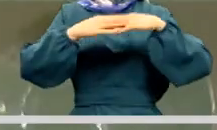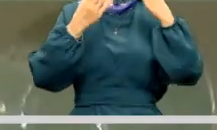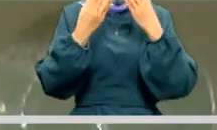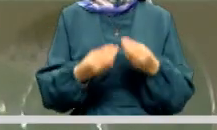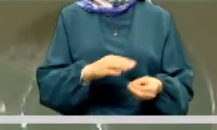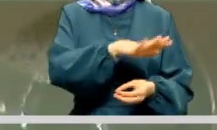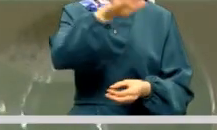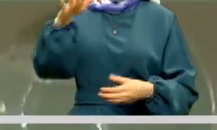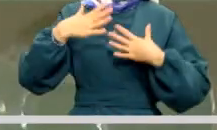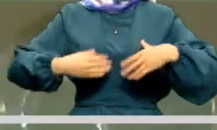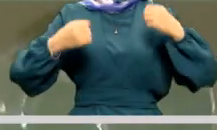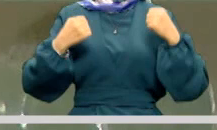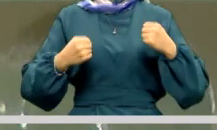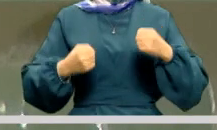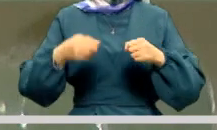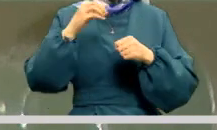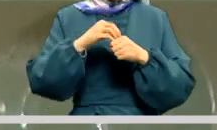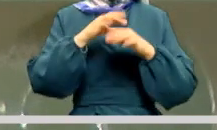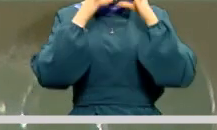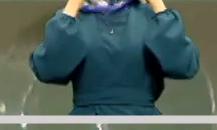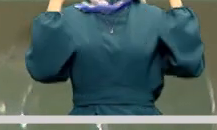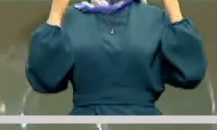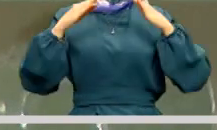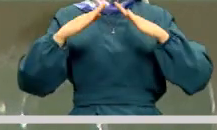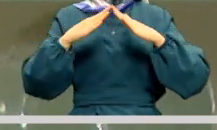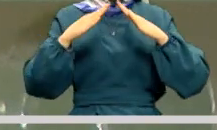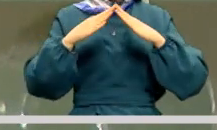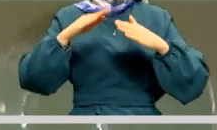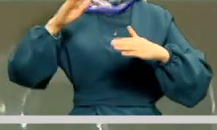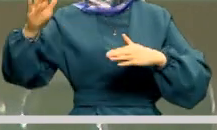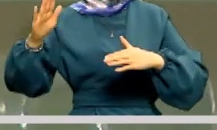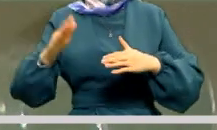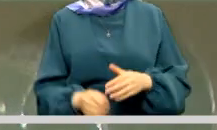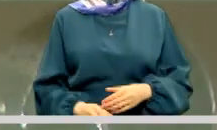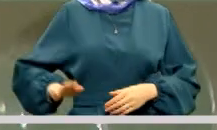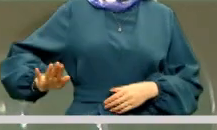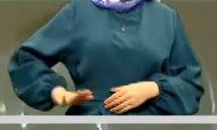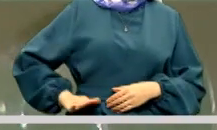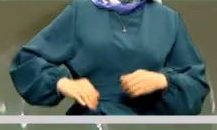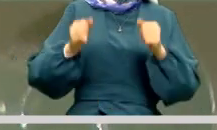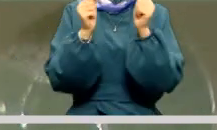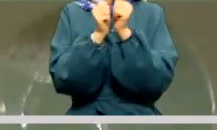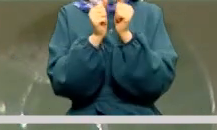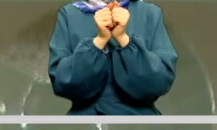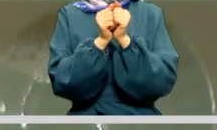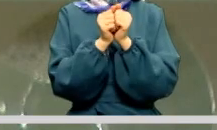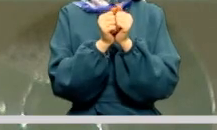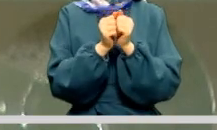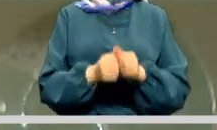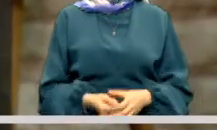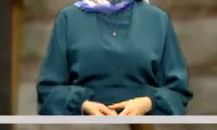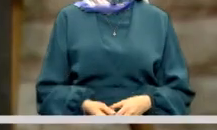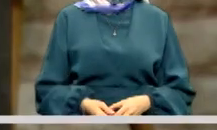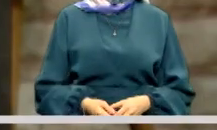sağlık ve sıhhat içerisinde huzurlu aile yuvasına dönüp çoluk çocuğuyla ailesiyle beraber sıcak